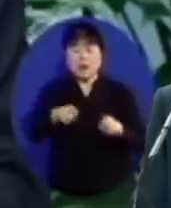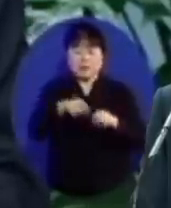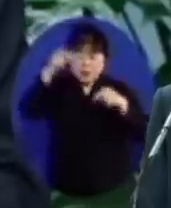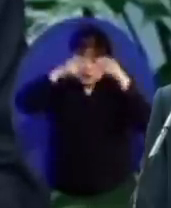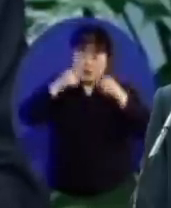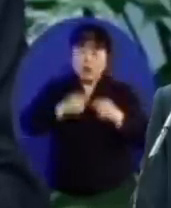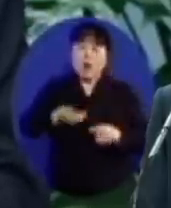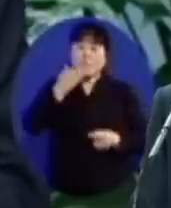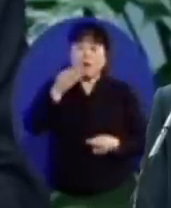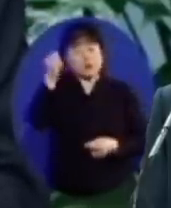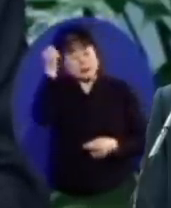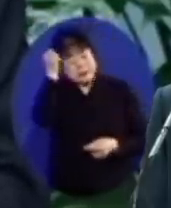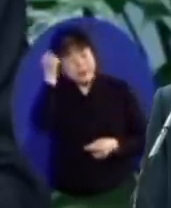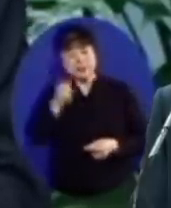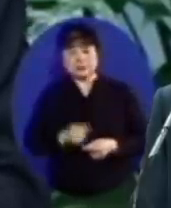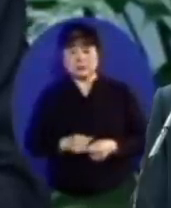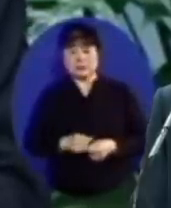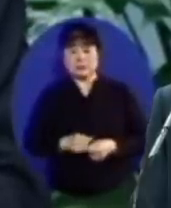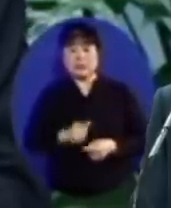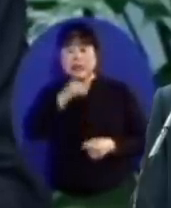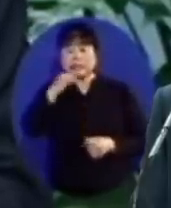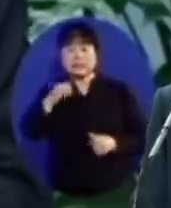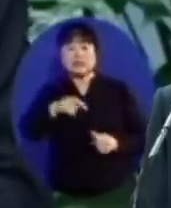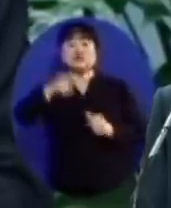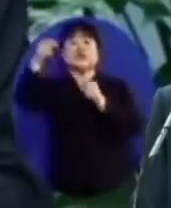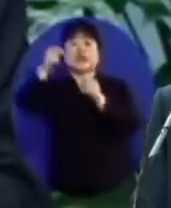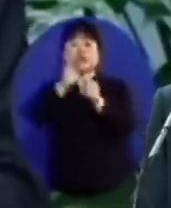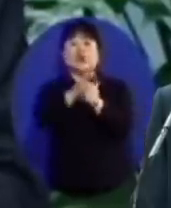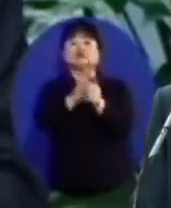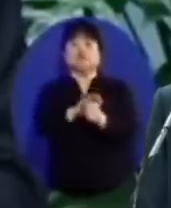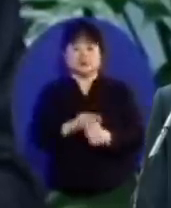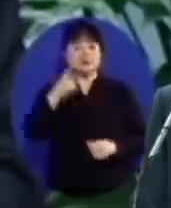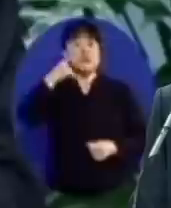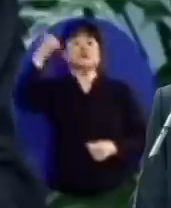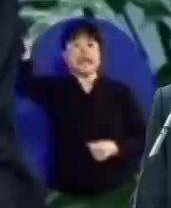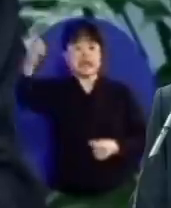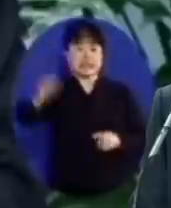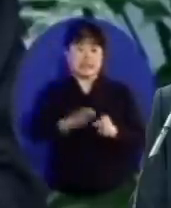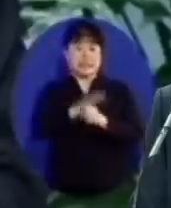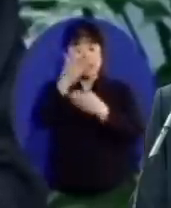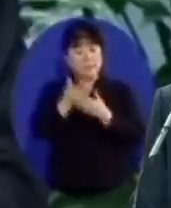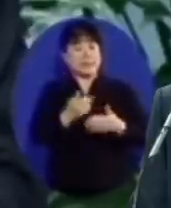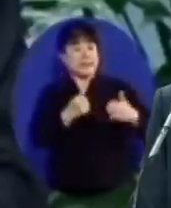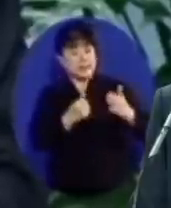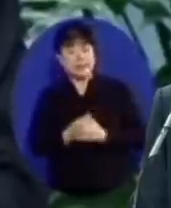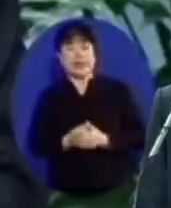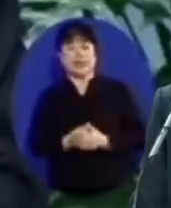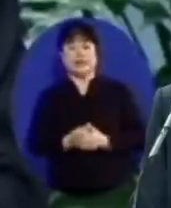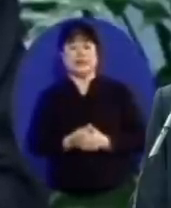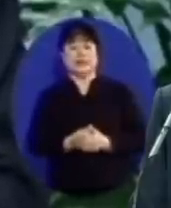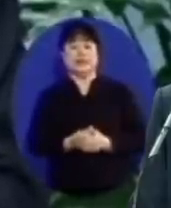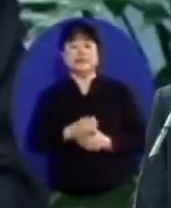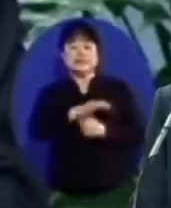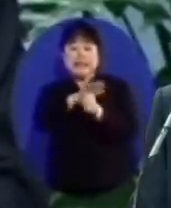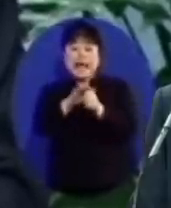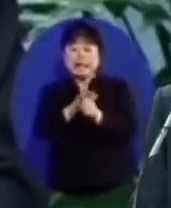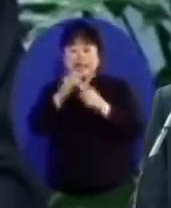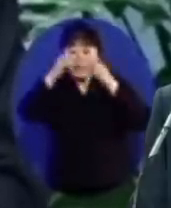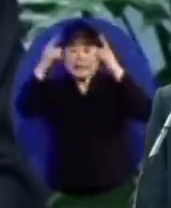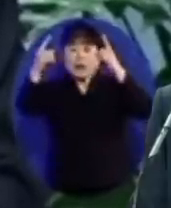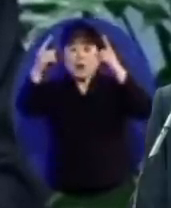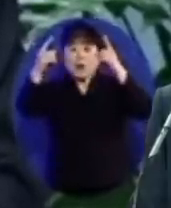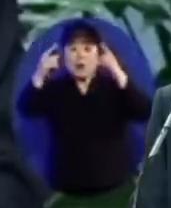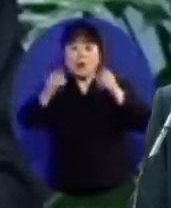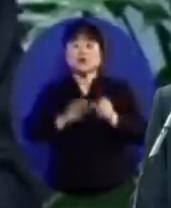먹고 함께 자며 빈민들을 구제하고 전도한 사람인 것입니다. 그가 사랑을 받았기 때문에 거기에서 사랑을 깨닫고